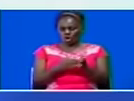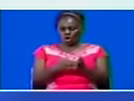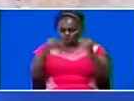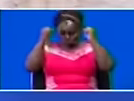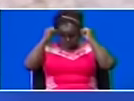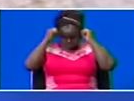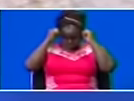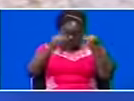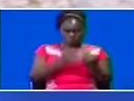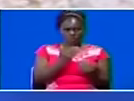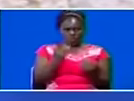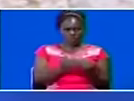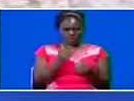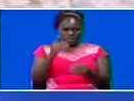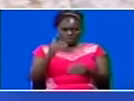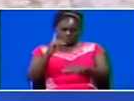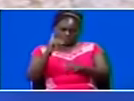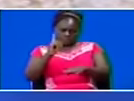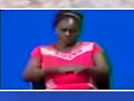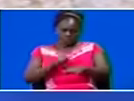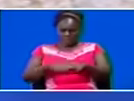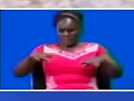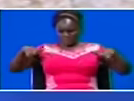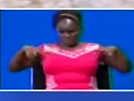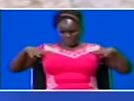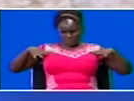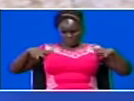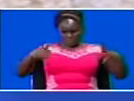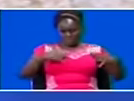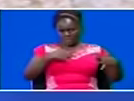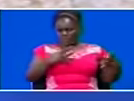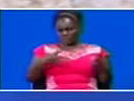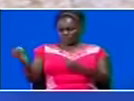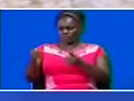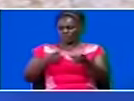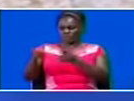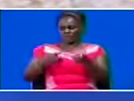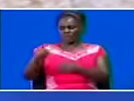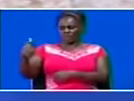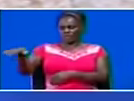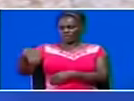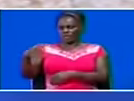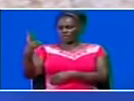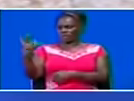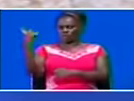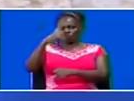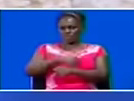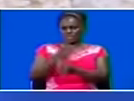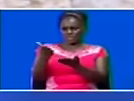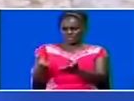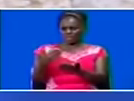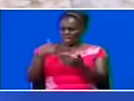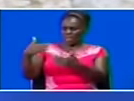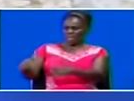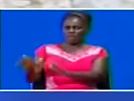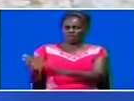kuwashughulikia. Wakati wa likizo nilienda Makadara, amekaa siku mbili kule, ninamwacha